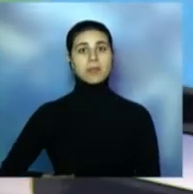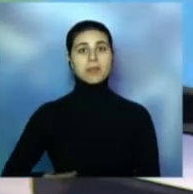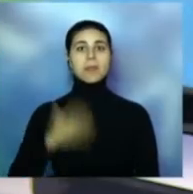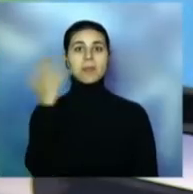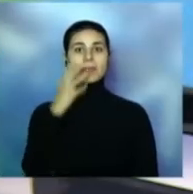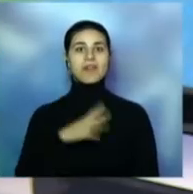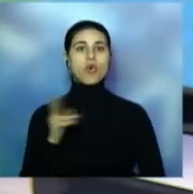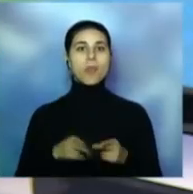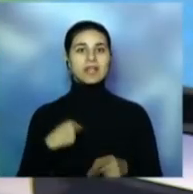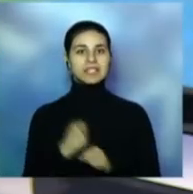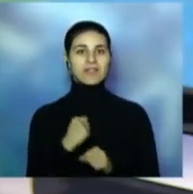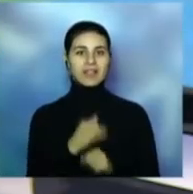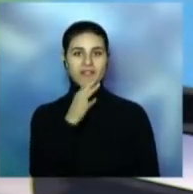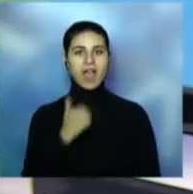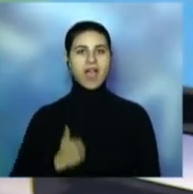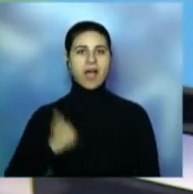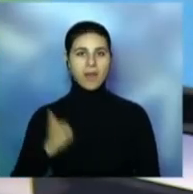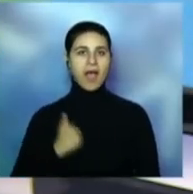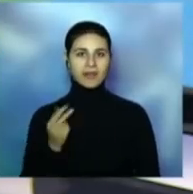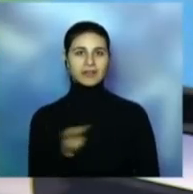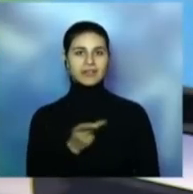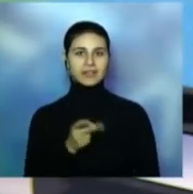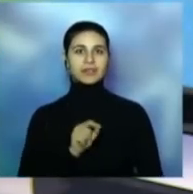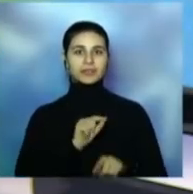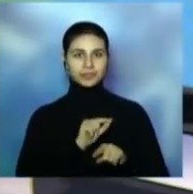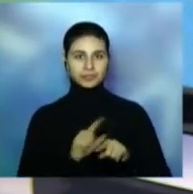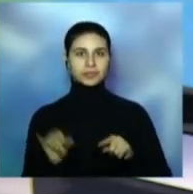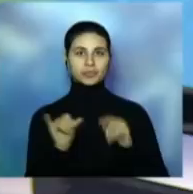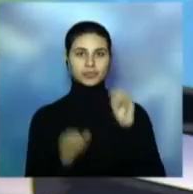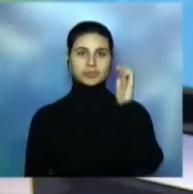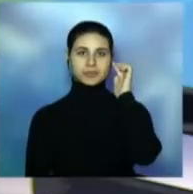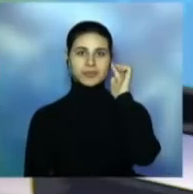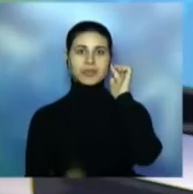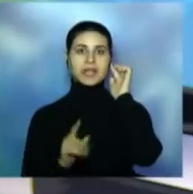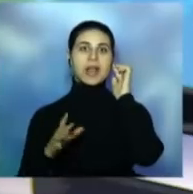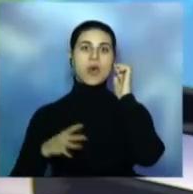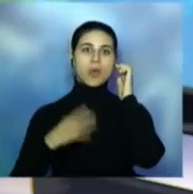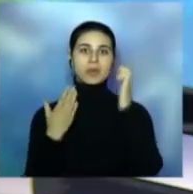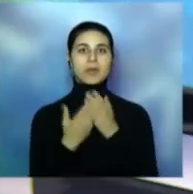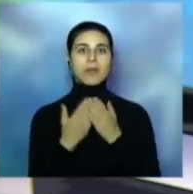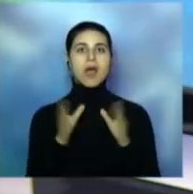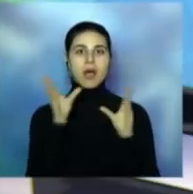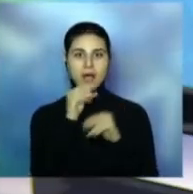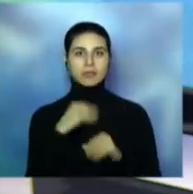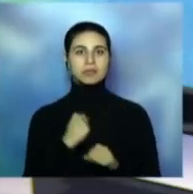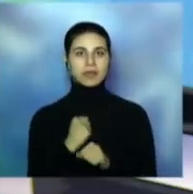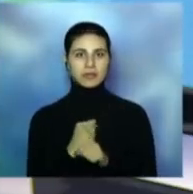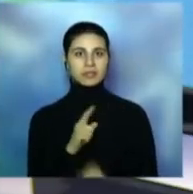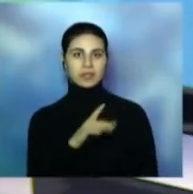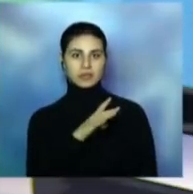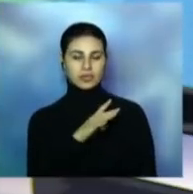ოპერაცია გავიკეთე. Საბოლოო ჯამში ამ ტრაბახი ჩიხშირო შევიდა, რა გადაიტანეს, რამდენი შეძლეს, რამდენს